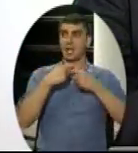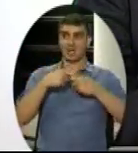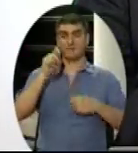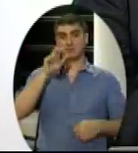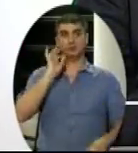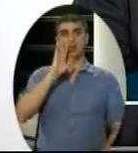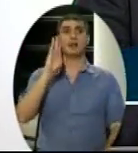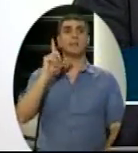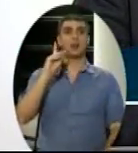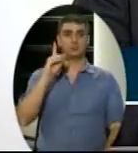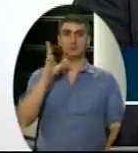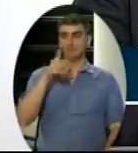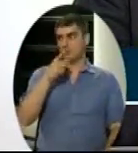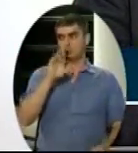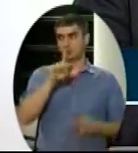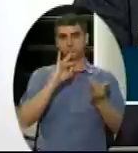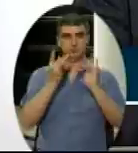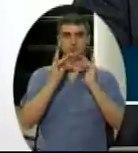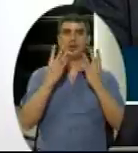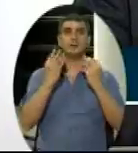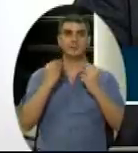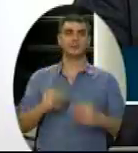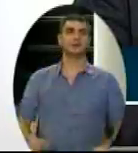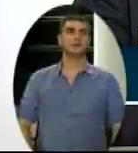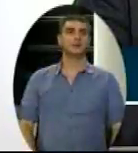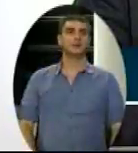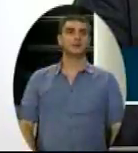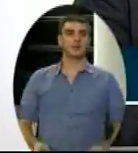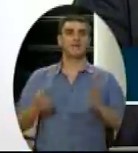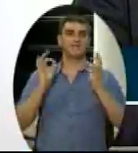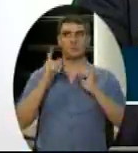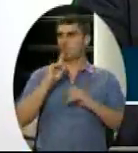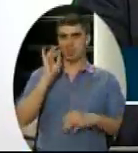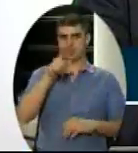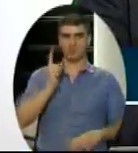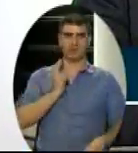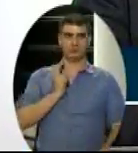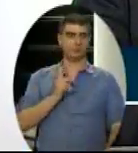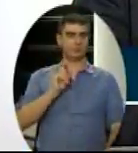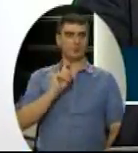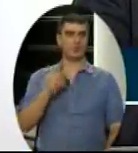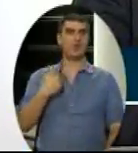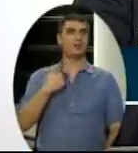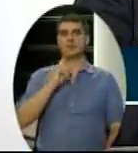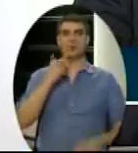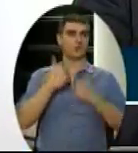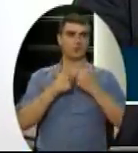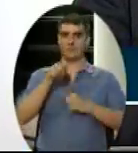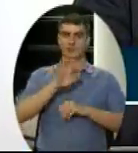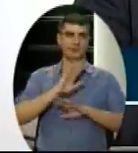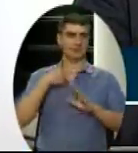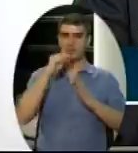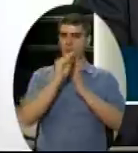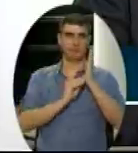כנסת מטעם בל"ד, למרות שיש ביניכם הרבה מאוד מחלוקות. פורמלית. נכון, אז זה לא נגדך אישית. לא, לא, אני גם לא מועמד. אתה לא